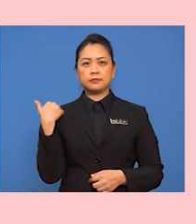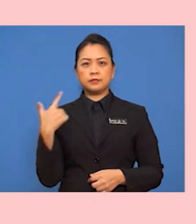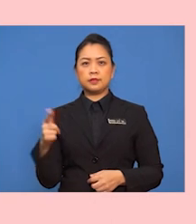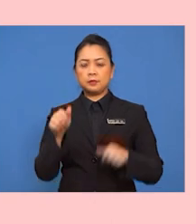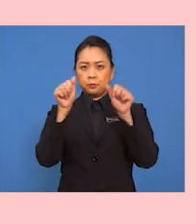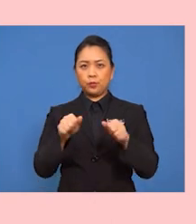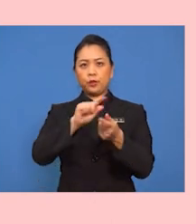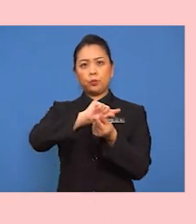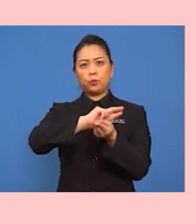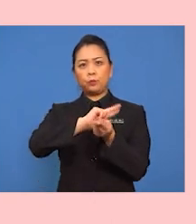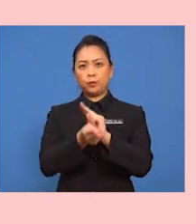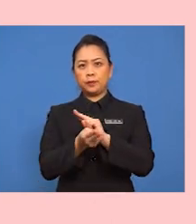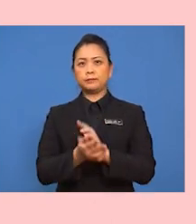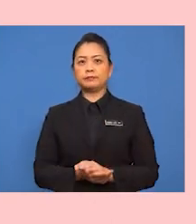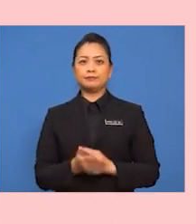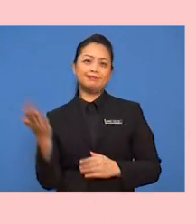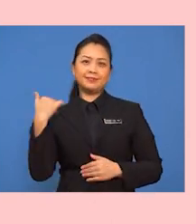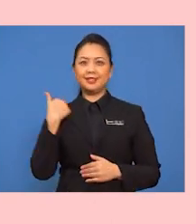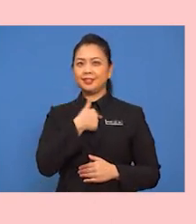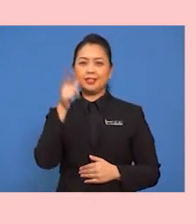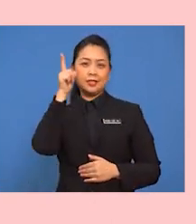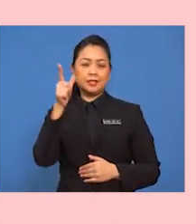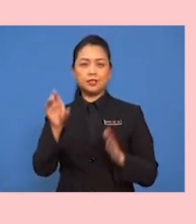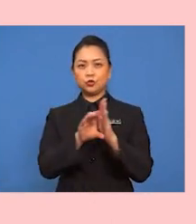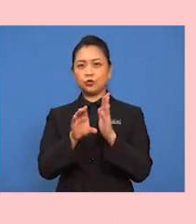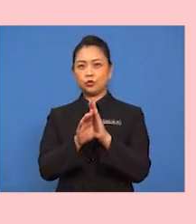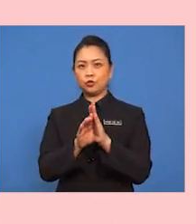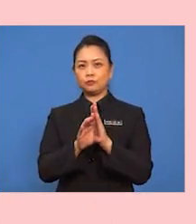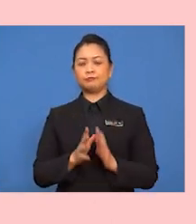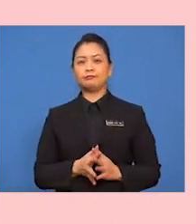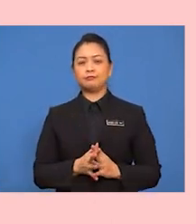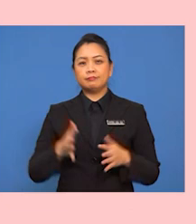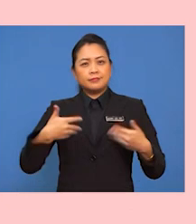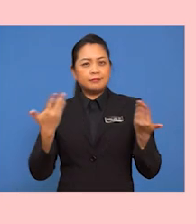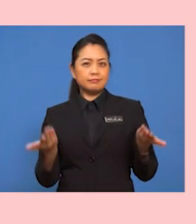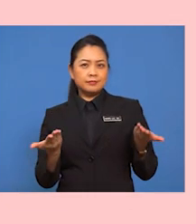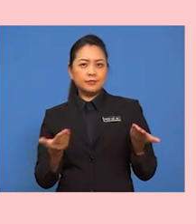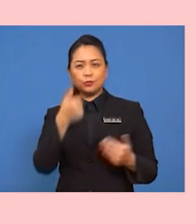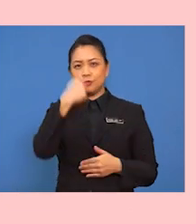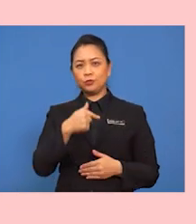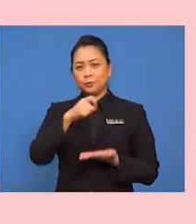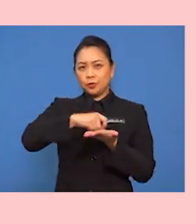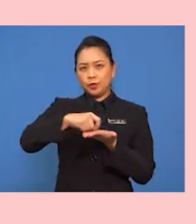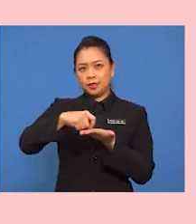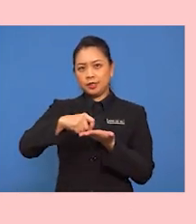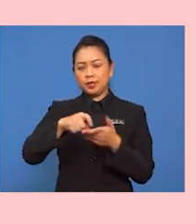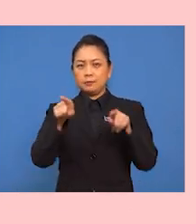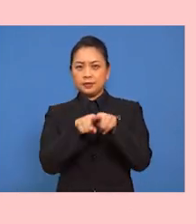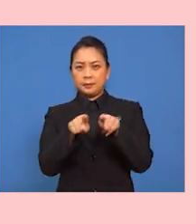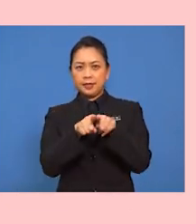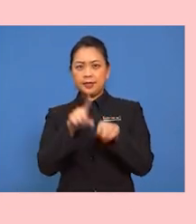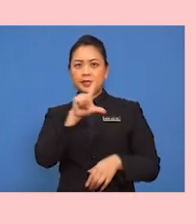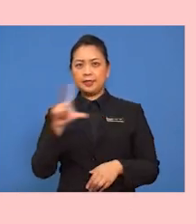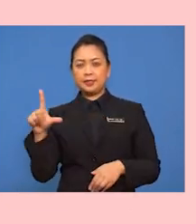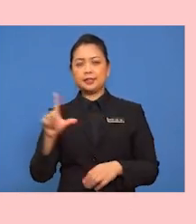pemboleh ubah. Mari kita lihat contoh bagaimana untuk menulis persamaan